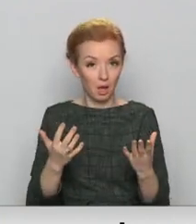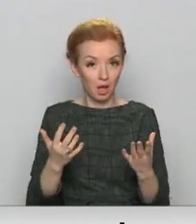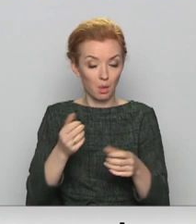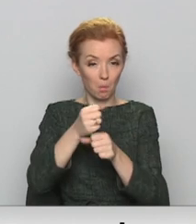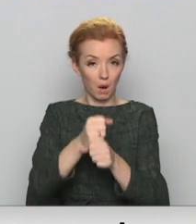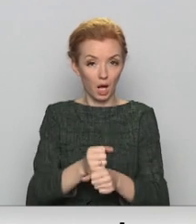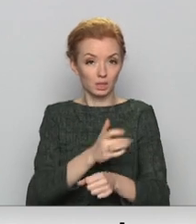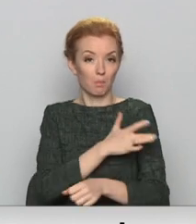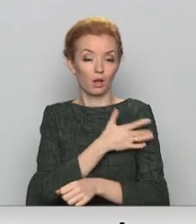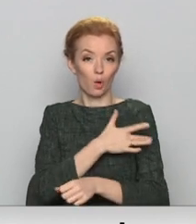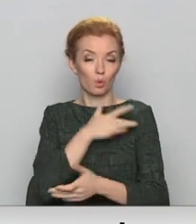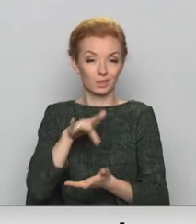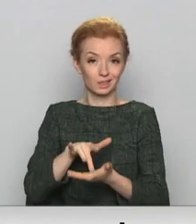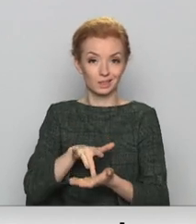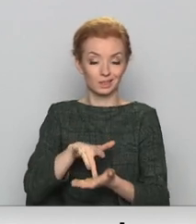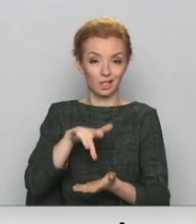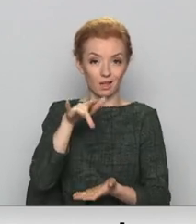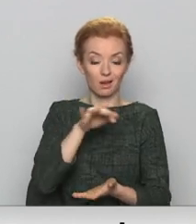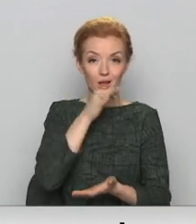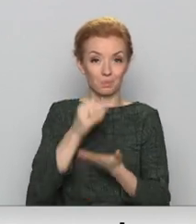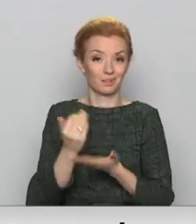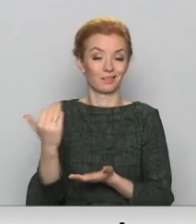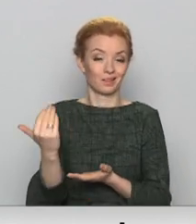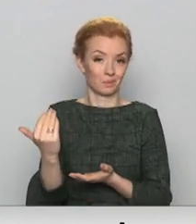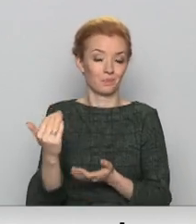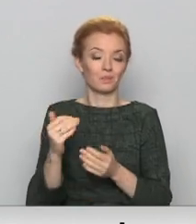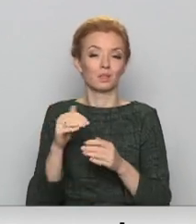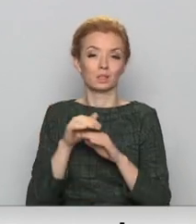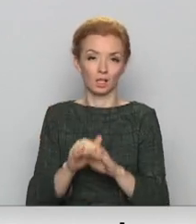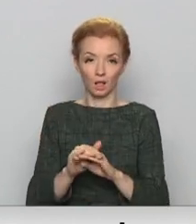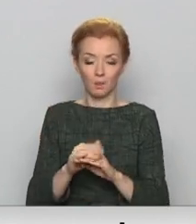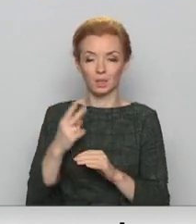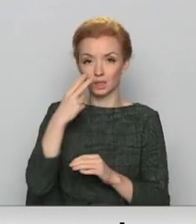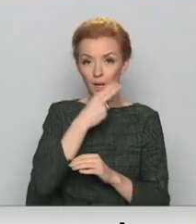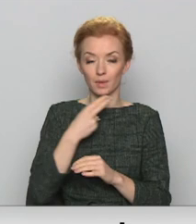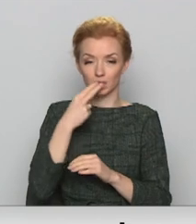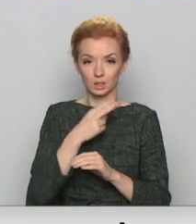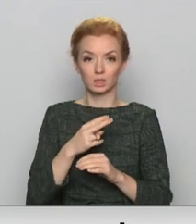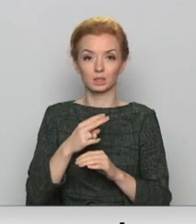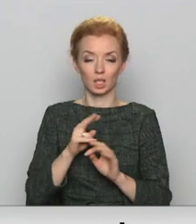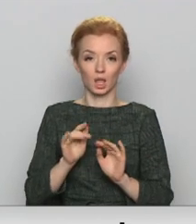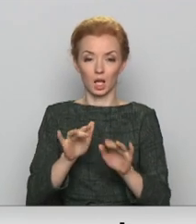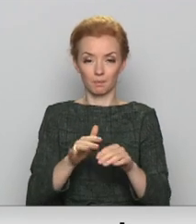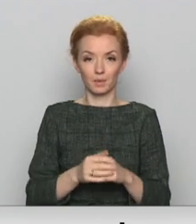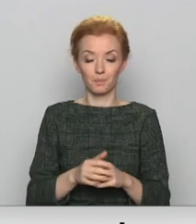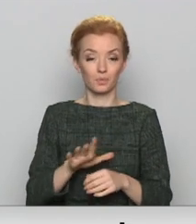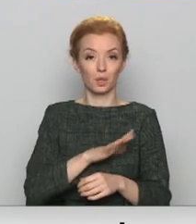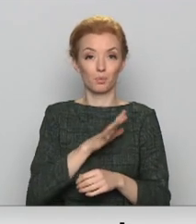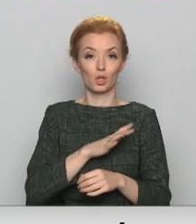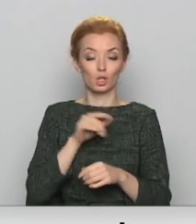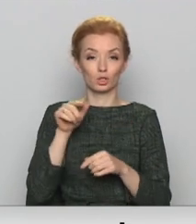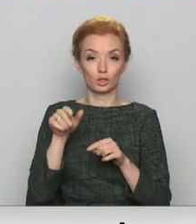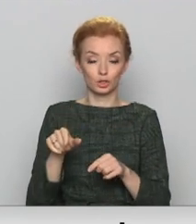pagasta pakalpojumu centra atbildībā ir palikusi saimnieciskā daļa. Serens bijušajā pagastu